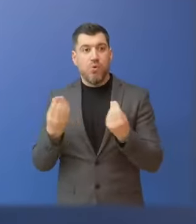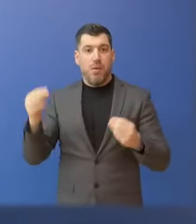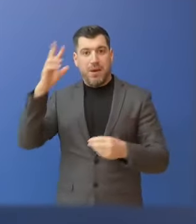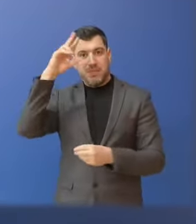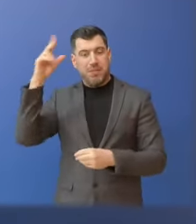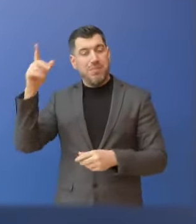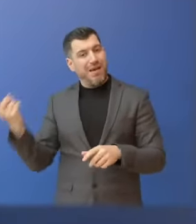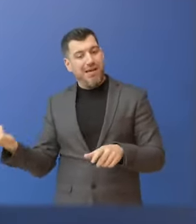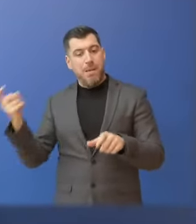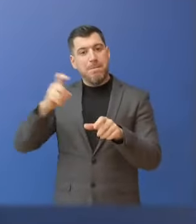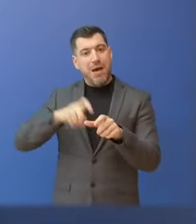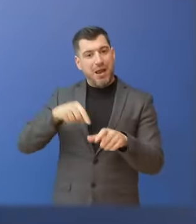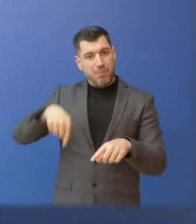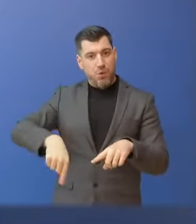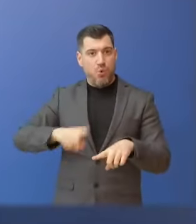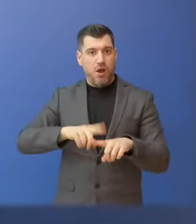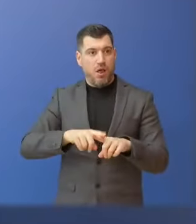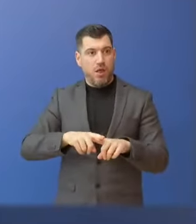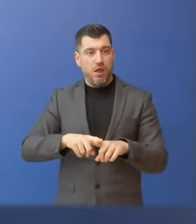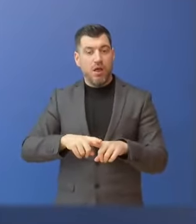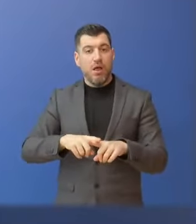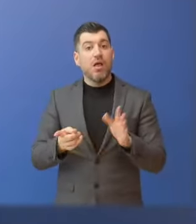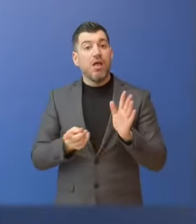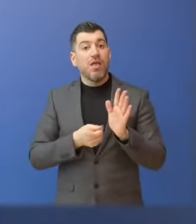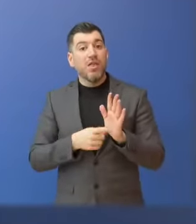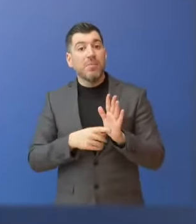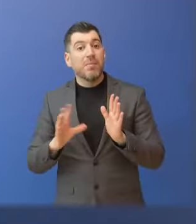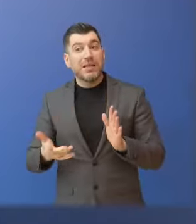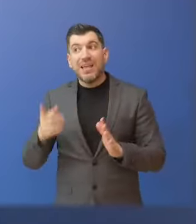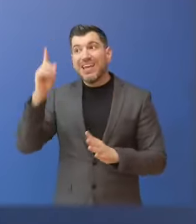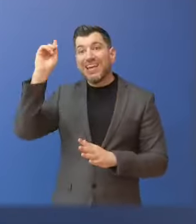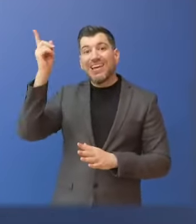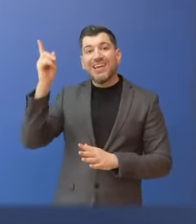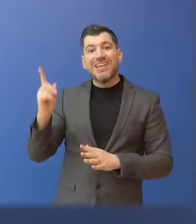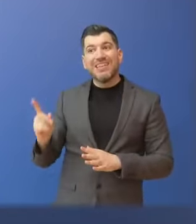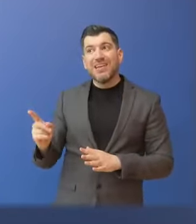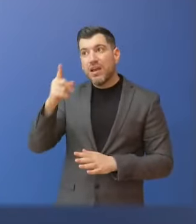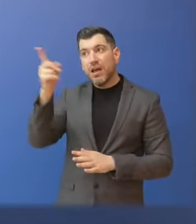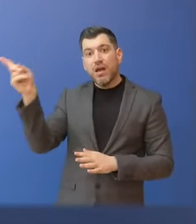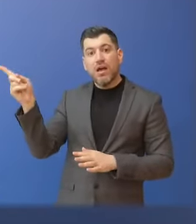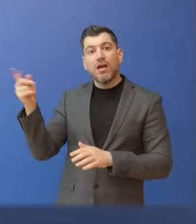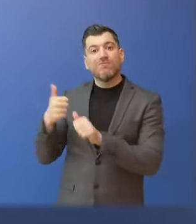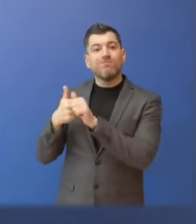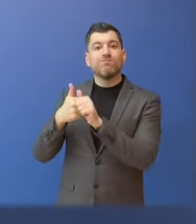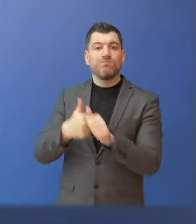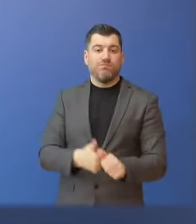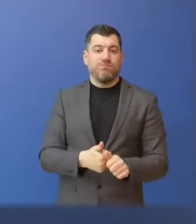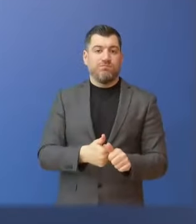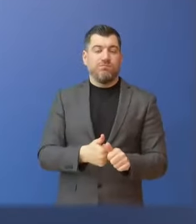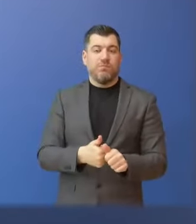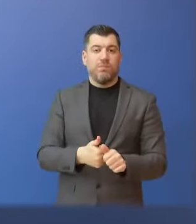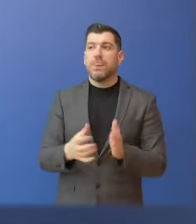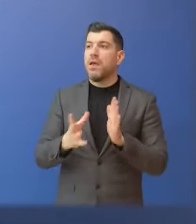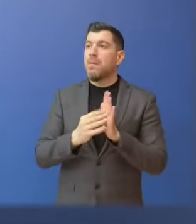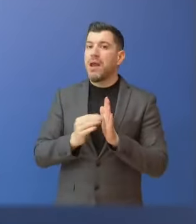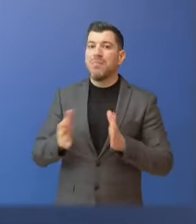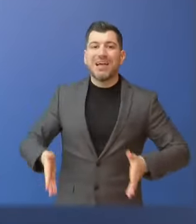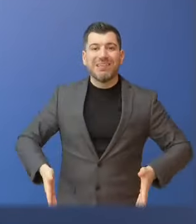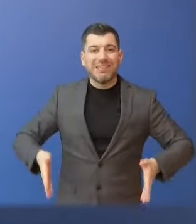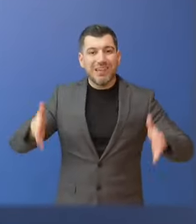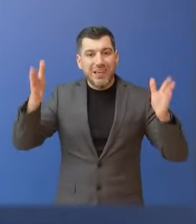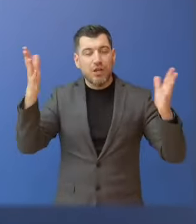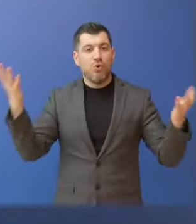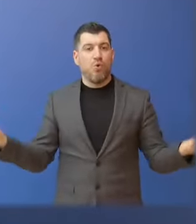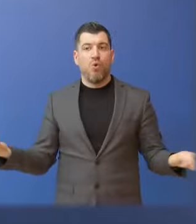θα πρέπει να περάσει μια σειρά από κριτήρια να πληρεί μια σειρά από κριτήρια πάρα πολύ αυστηρά και ως προς τις κτηριακές εγκαταστάσεις και